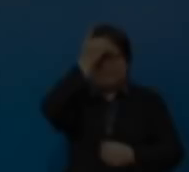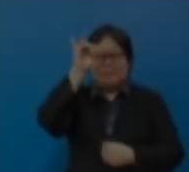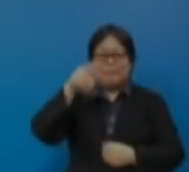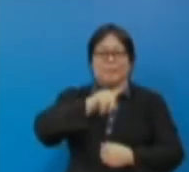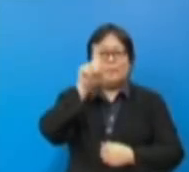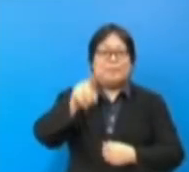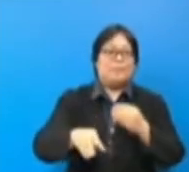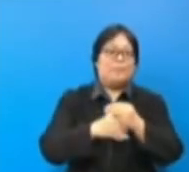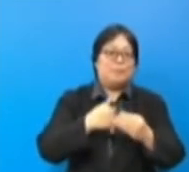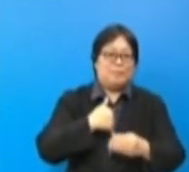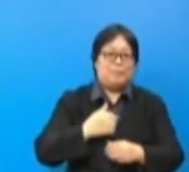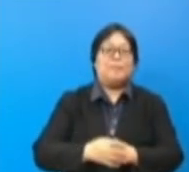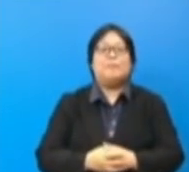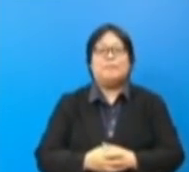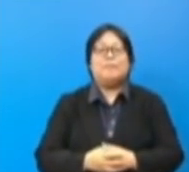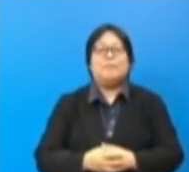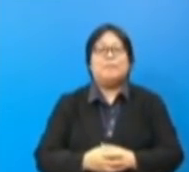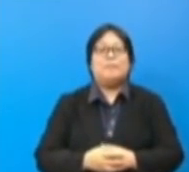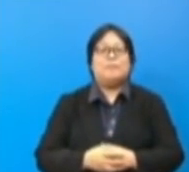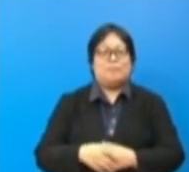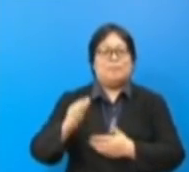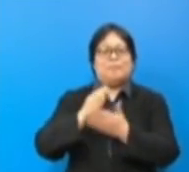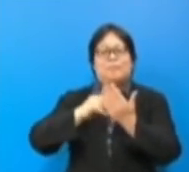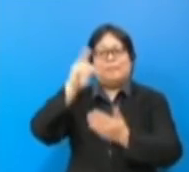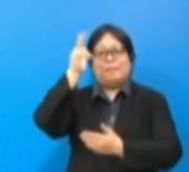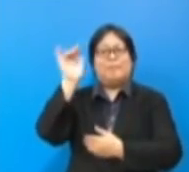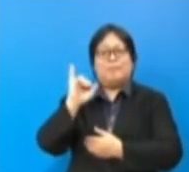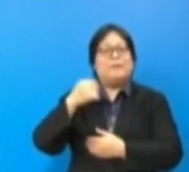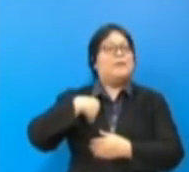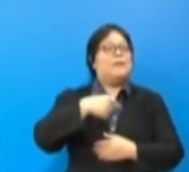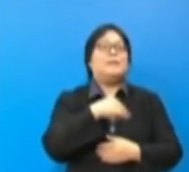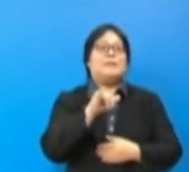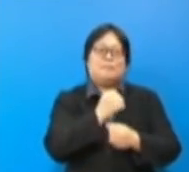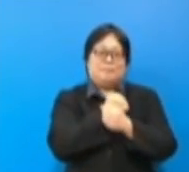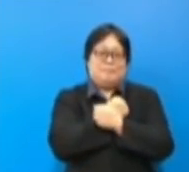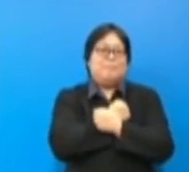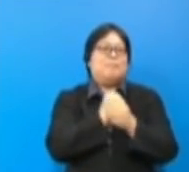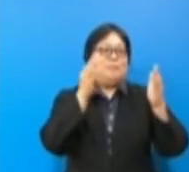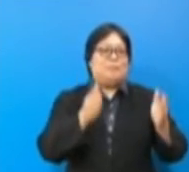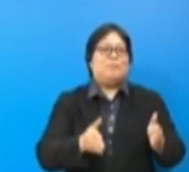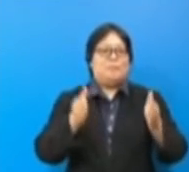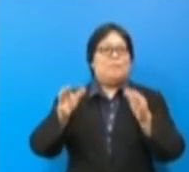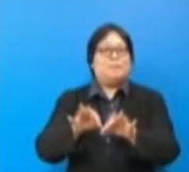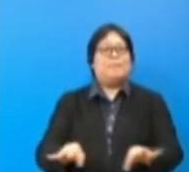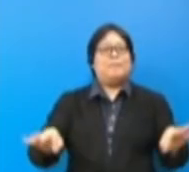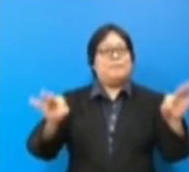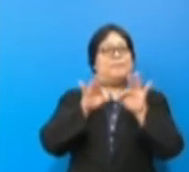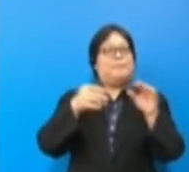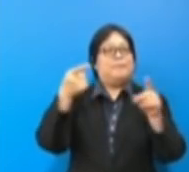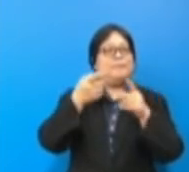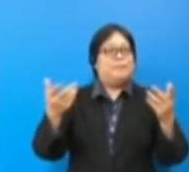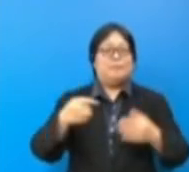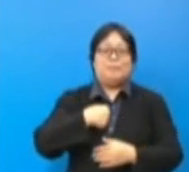salam tambahan saya seperti Mandau di Pak kerajaan begitu jelas kami sayangkan nyawa jadi keutamaan